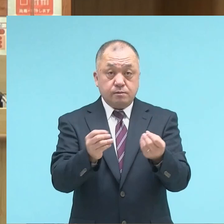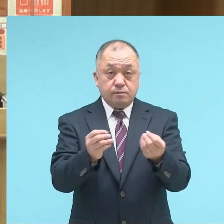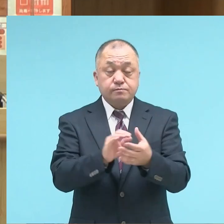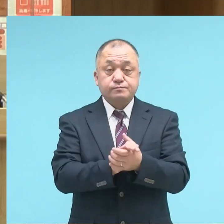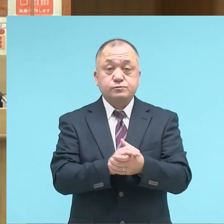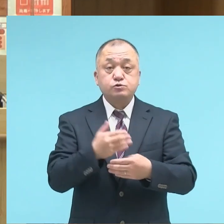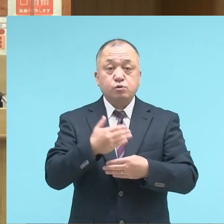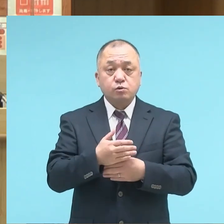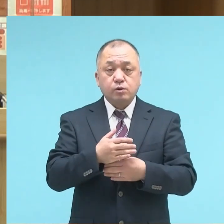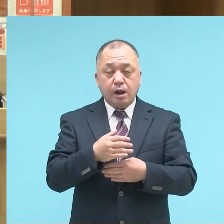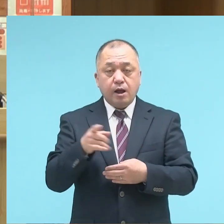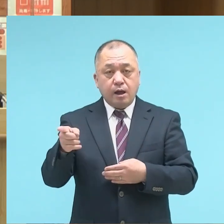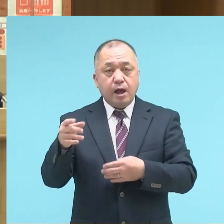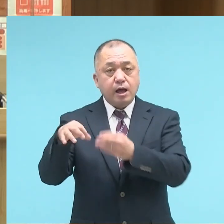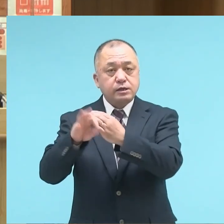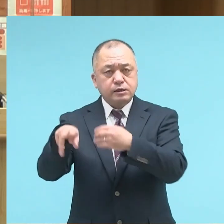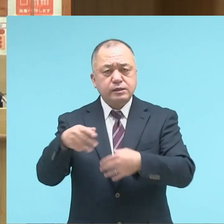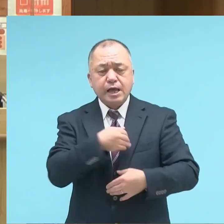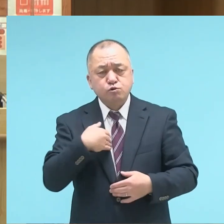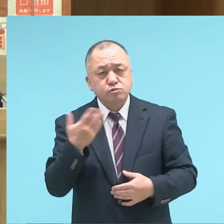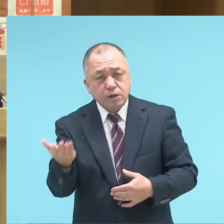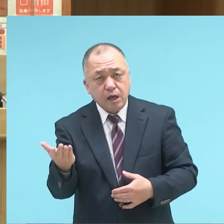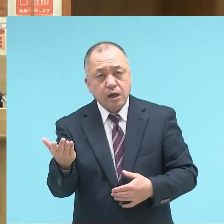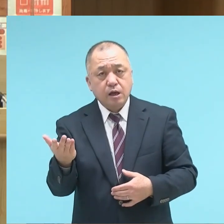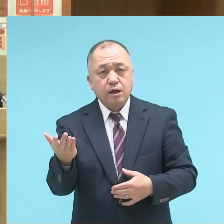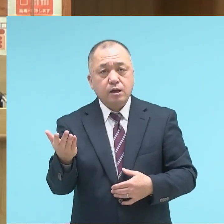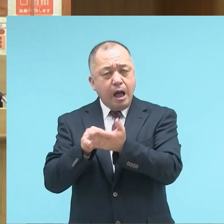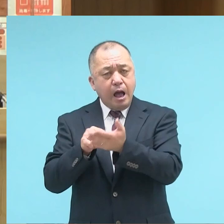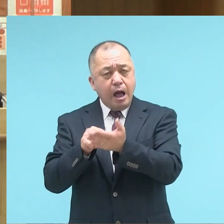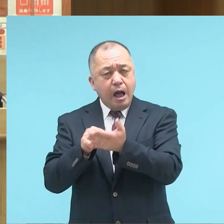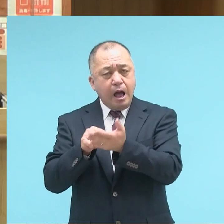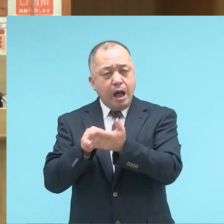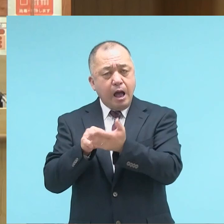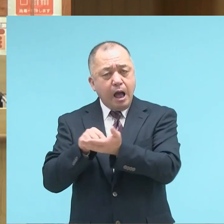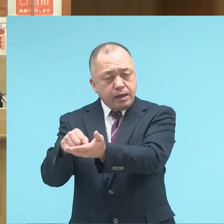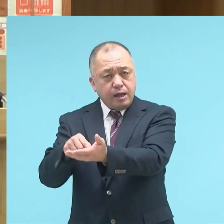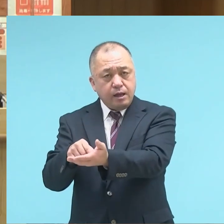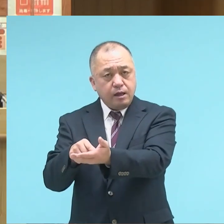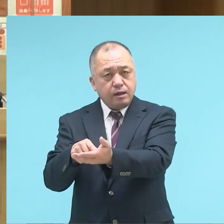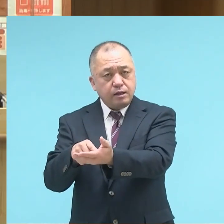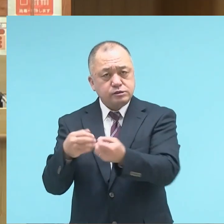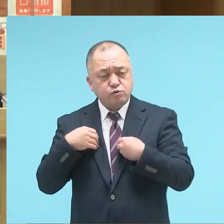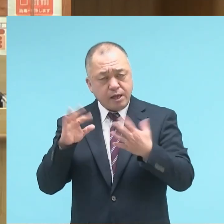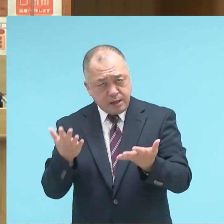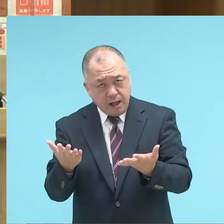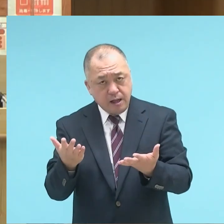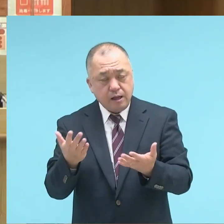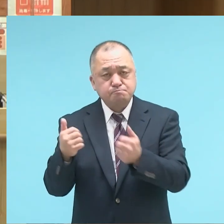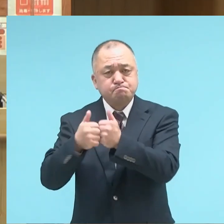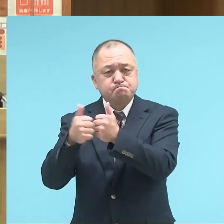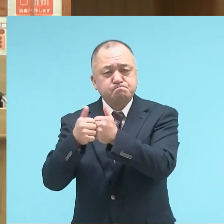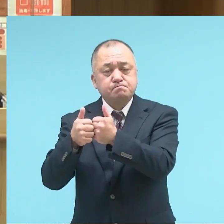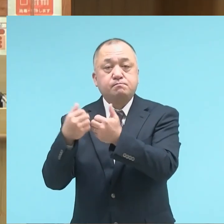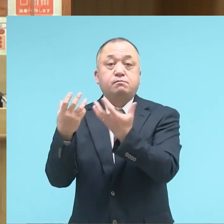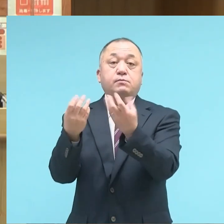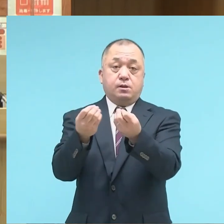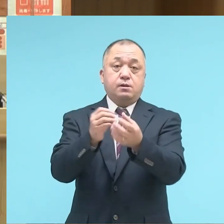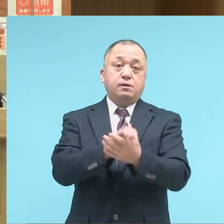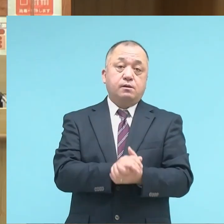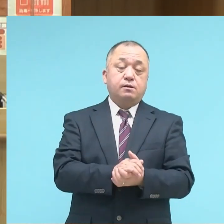から、大丈夫ですかということで、自衛隊の派遣要請大丈夫なんですかということでお話をしてきたんですけ